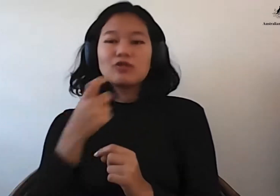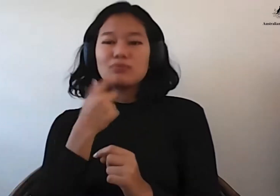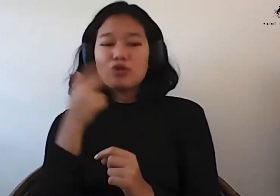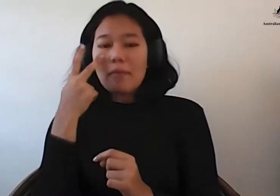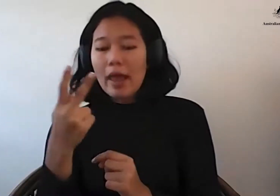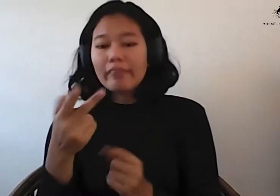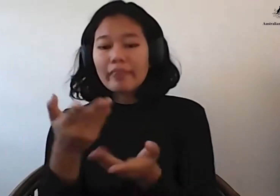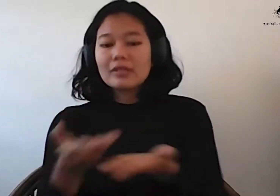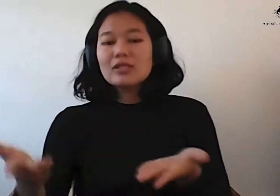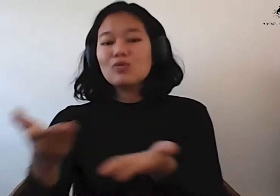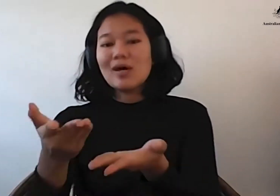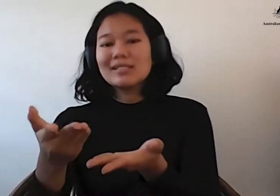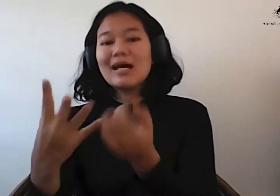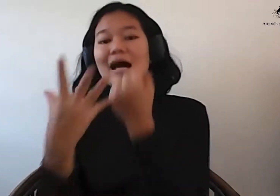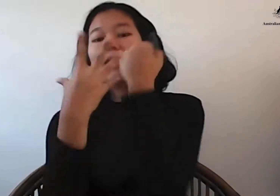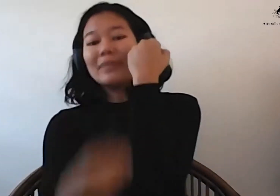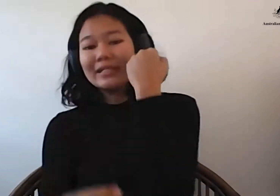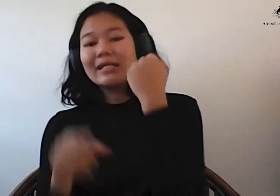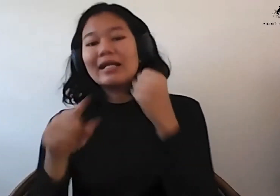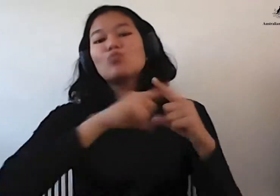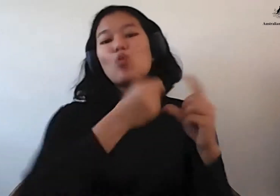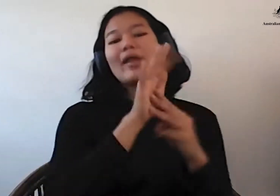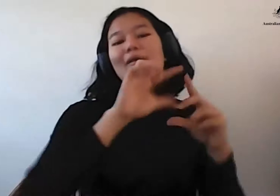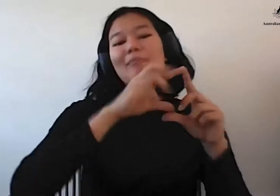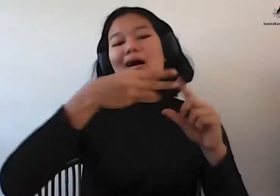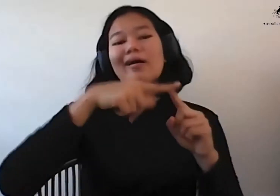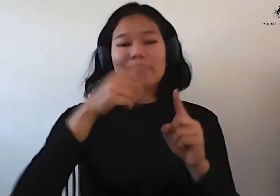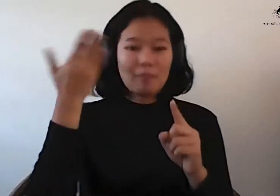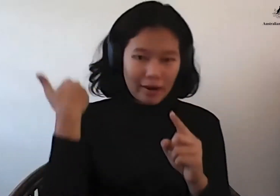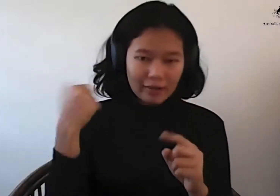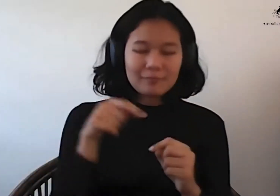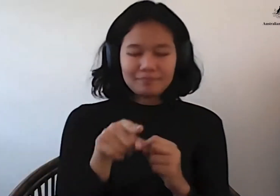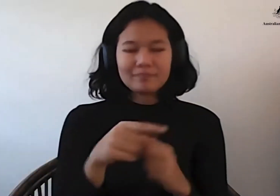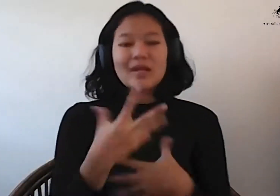Maret tersebut. Ya. Yang harapannya adalah bahwa